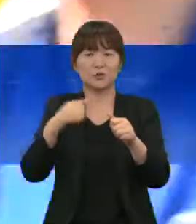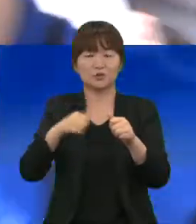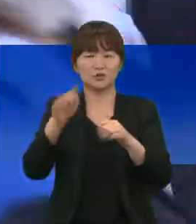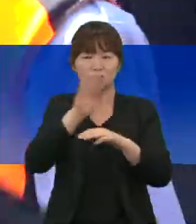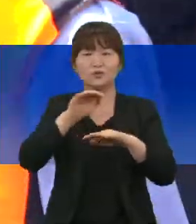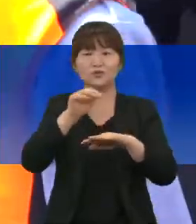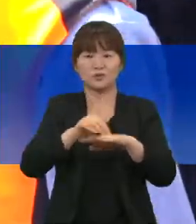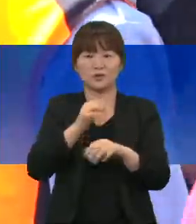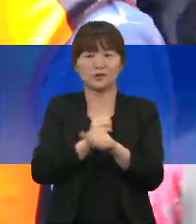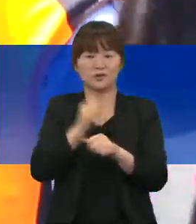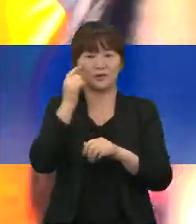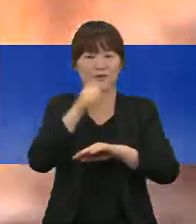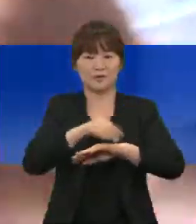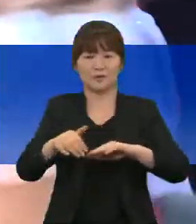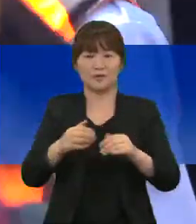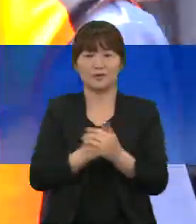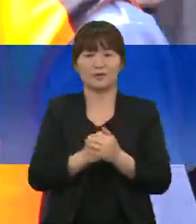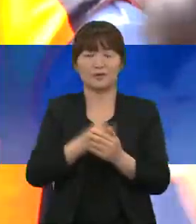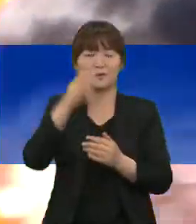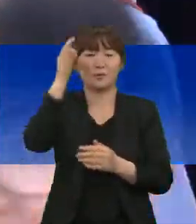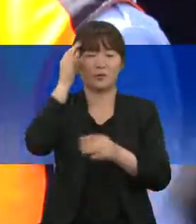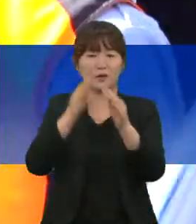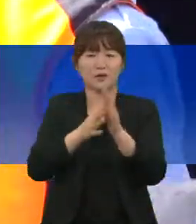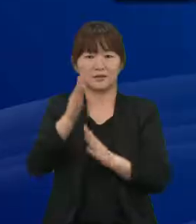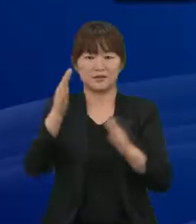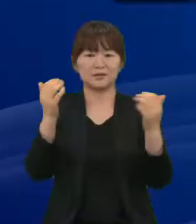교육 훈련을 실시한다는 계획입니다.